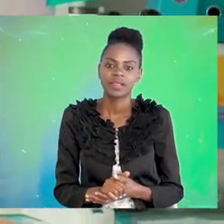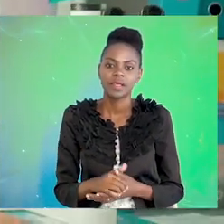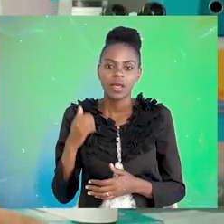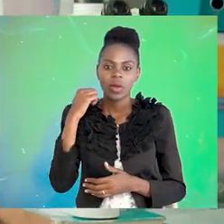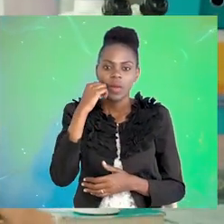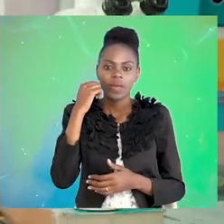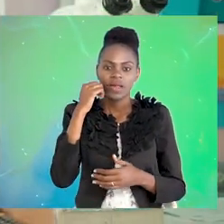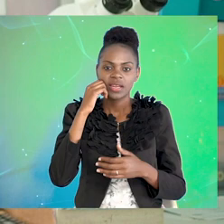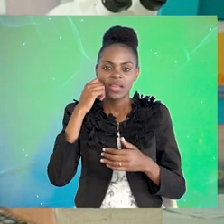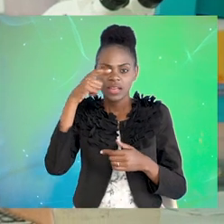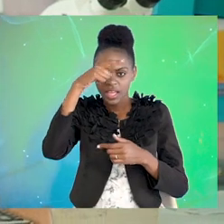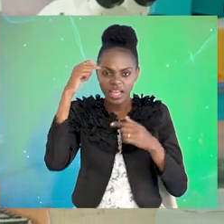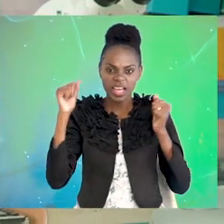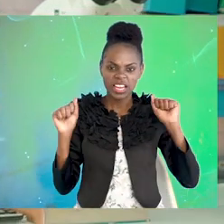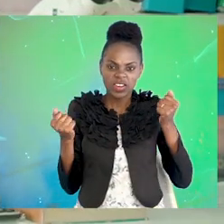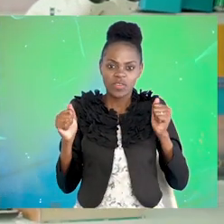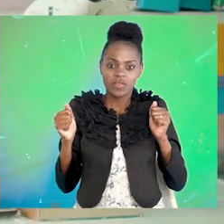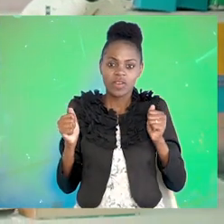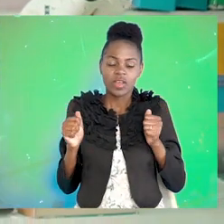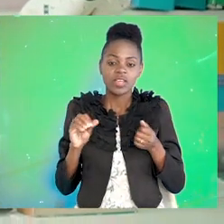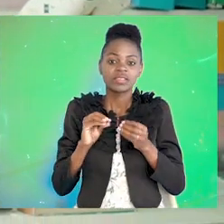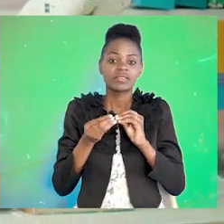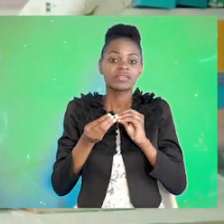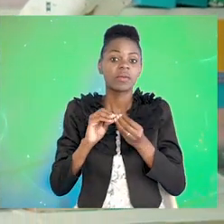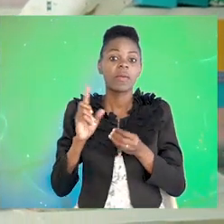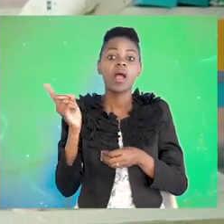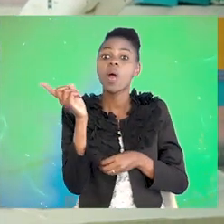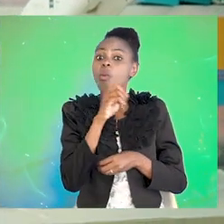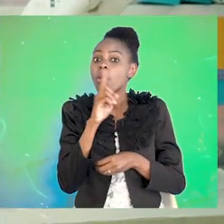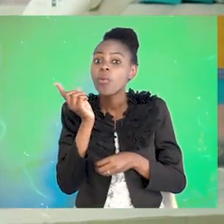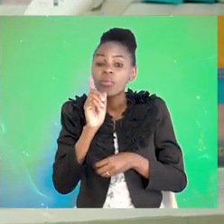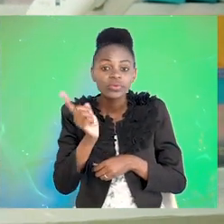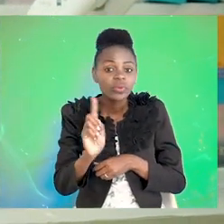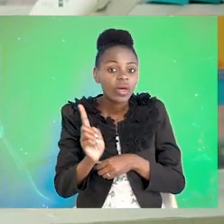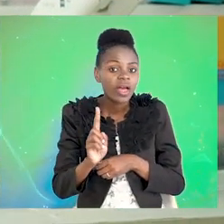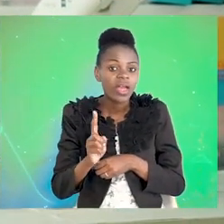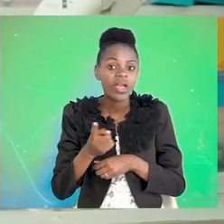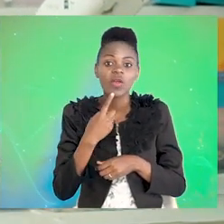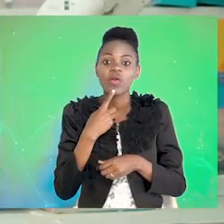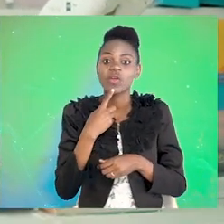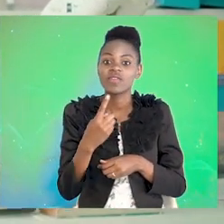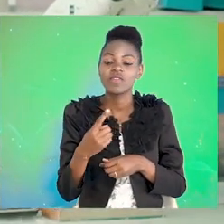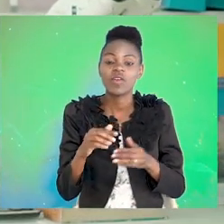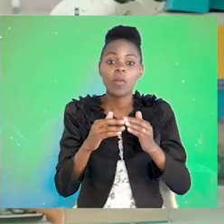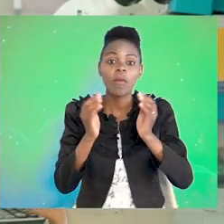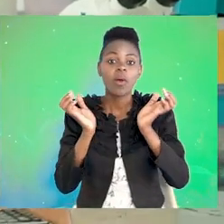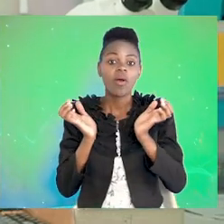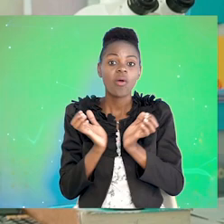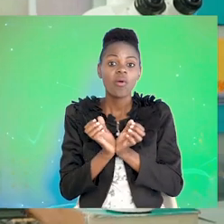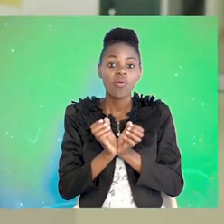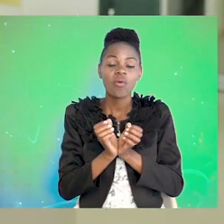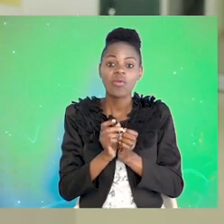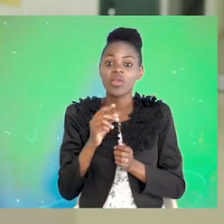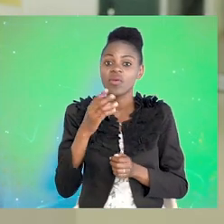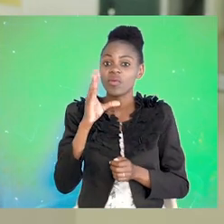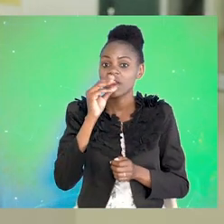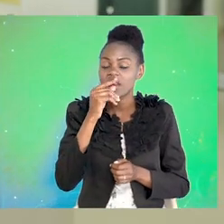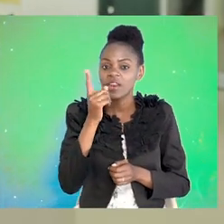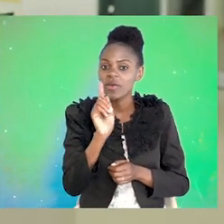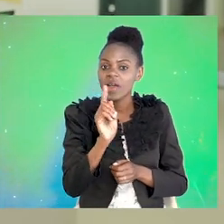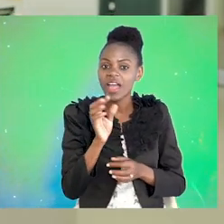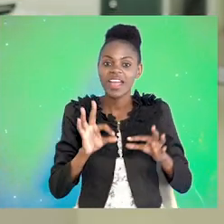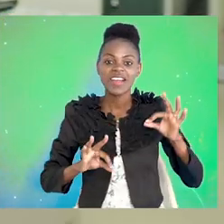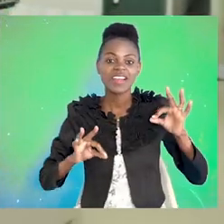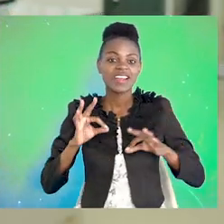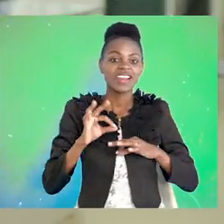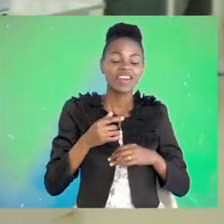Ntenda ya typhoid. Sibanga mapokoso, kuimva ikutchulidwa tchulidwa mmalimana ndi mmalipondo, kutamika